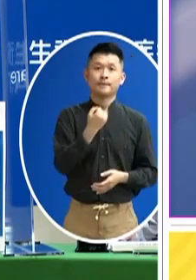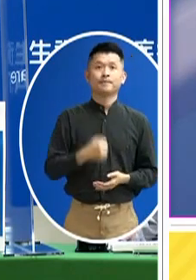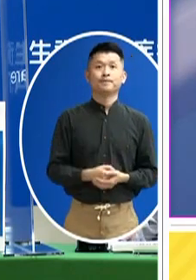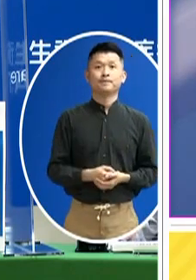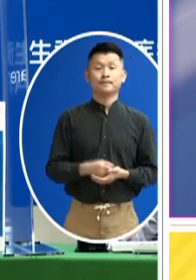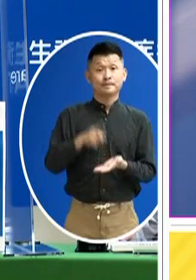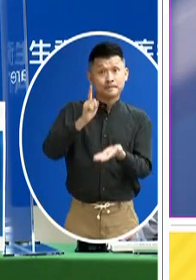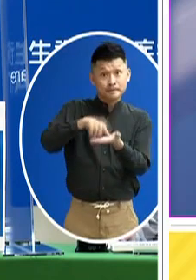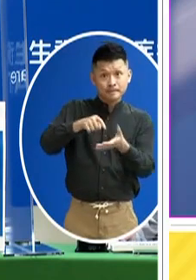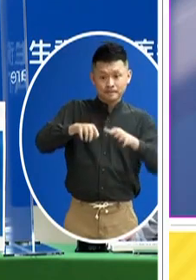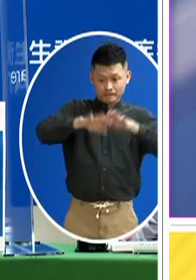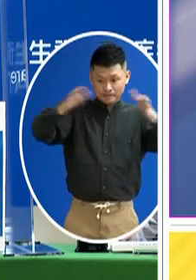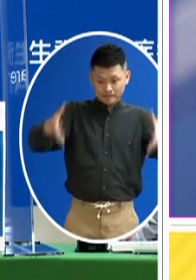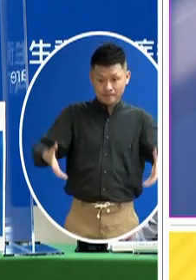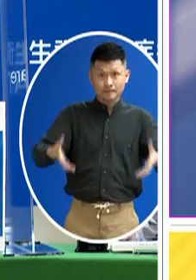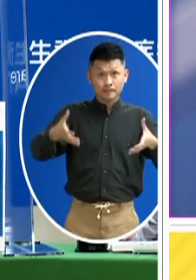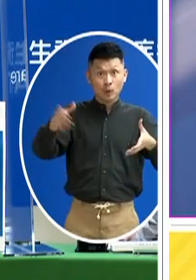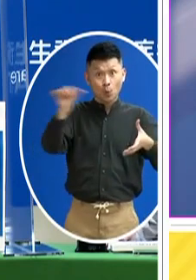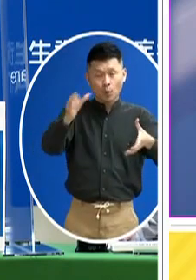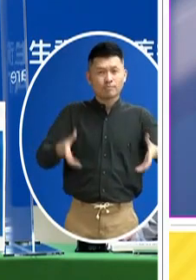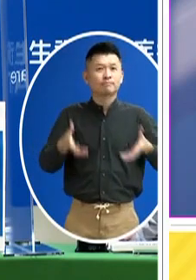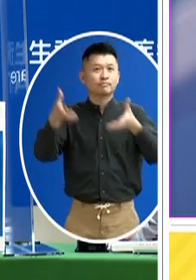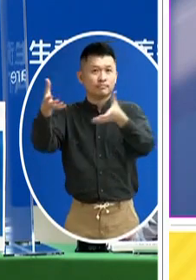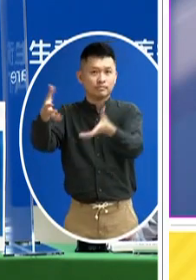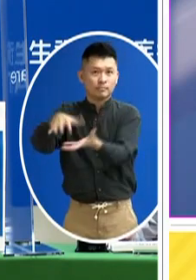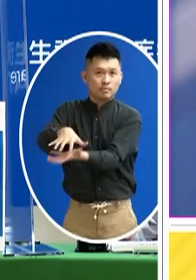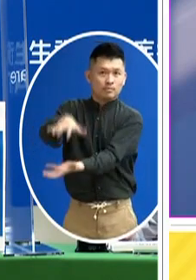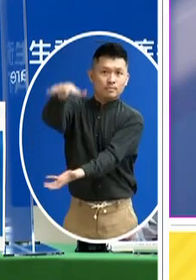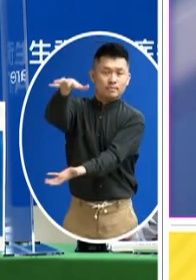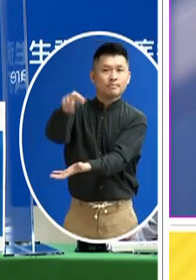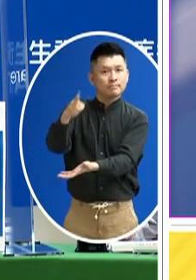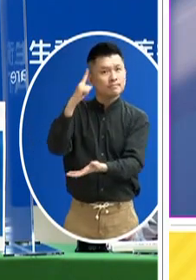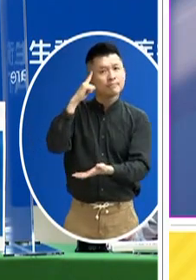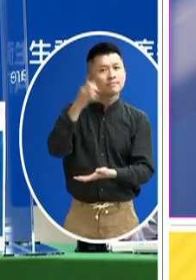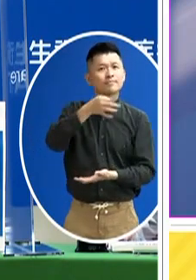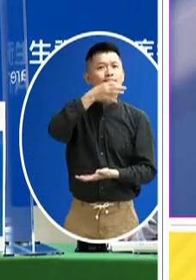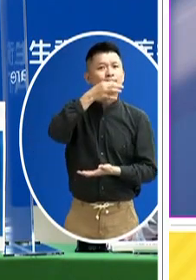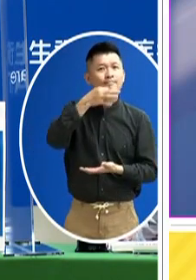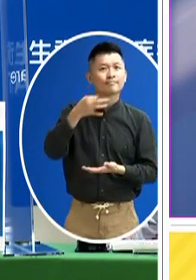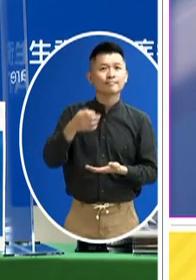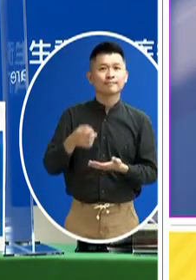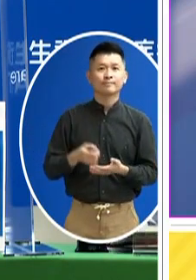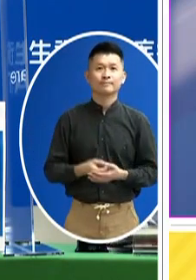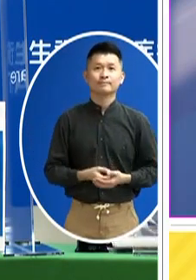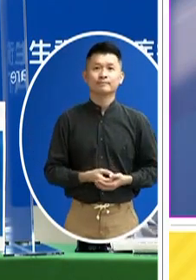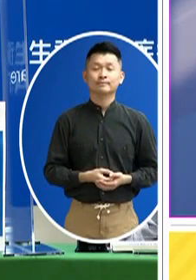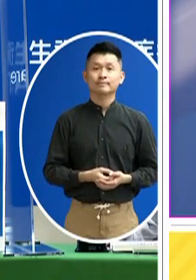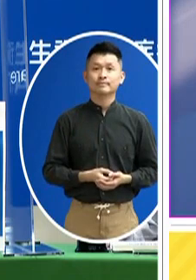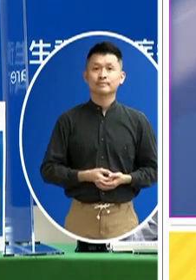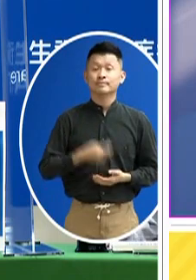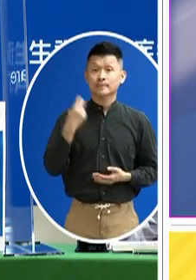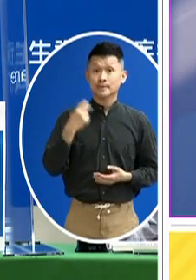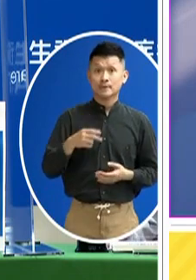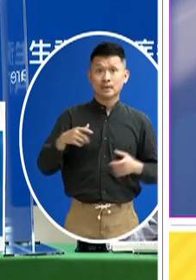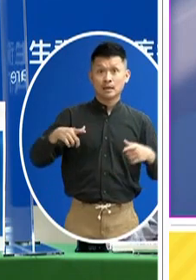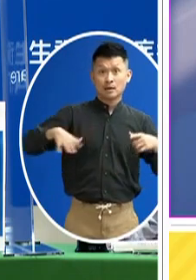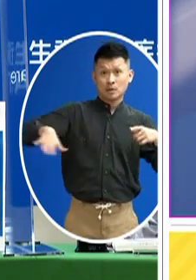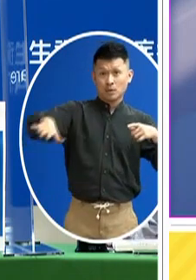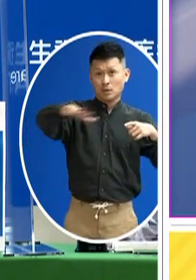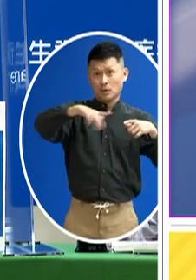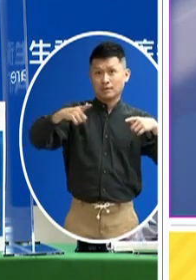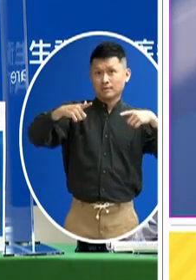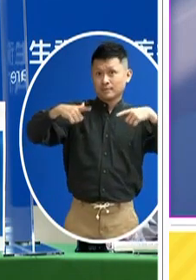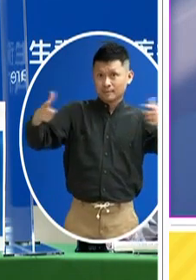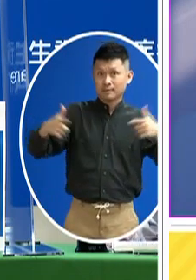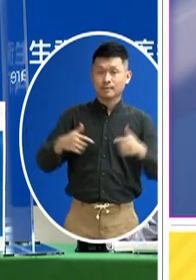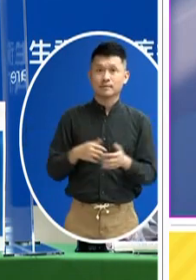量不够，那你的死亡率就一定会升高。好，陈时中还告诉你说，哎，我们的医疗能量没有问题，没有，那你没